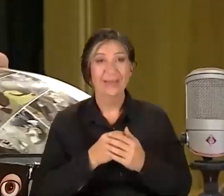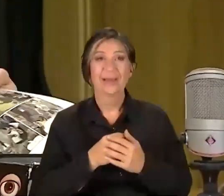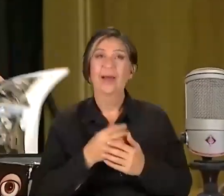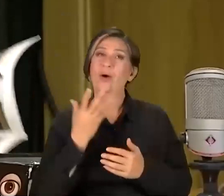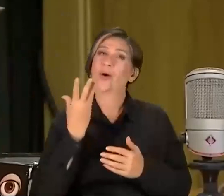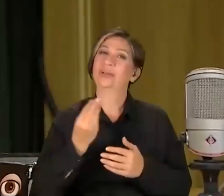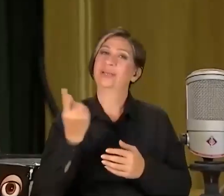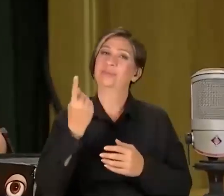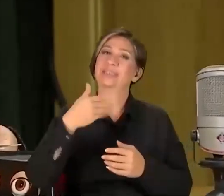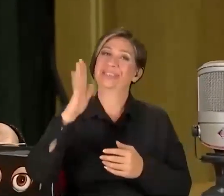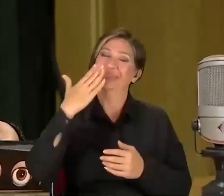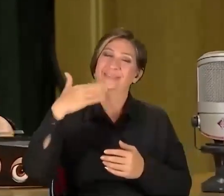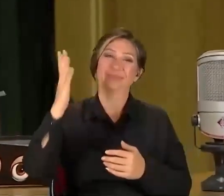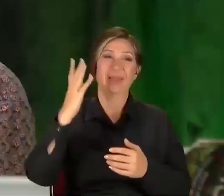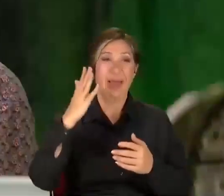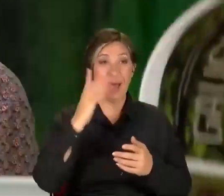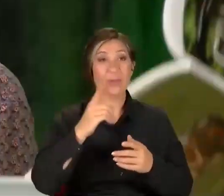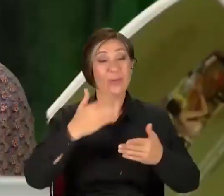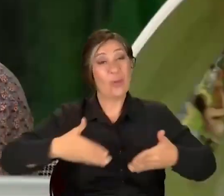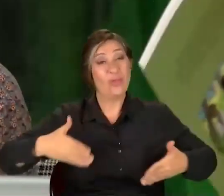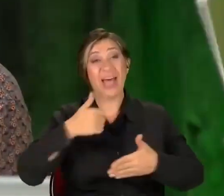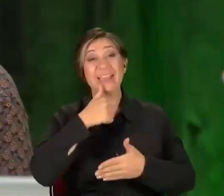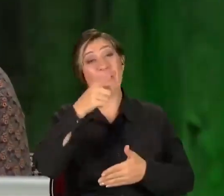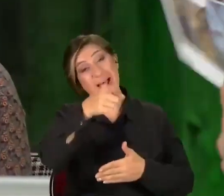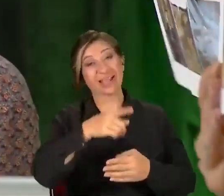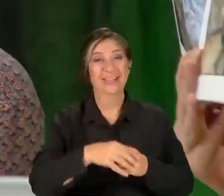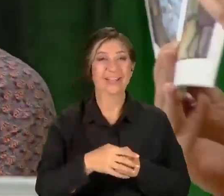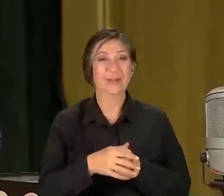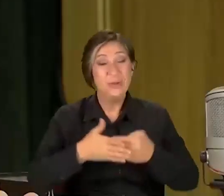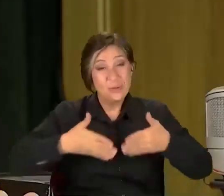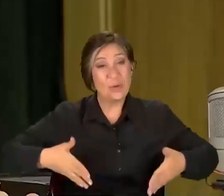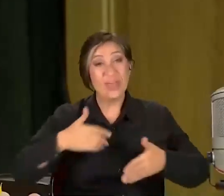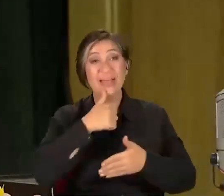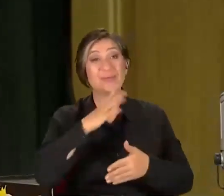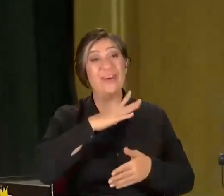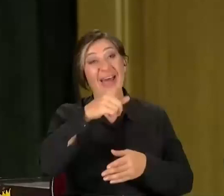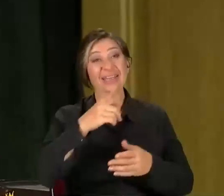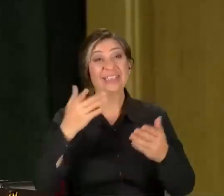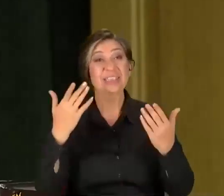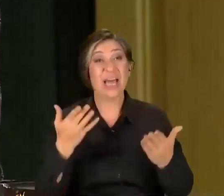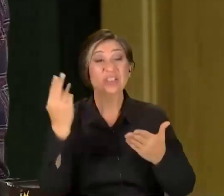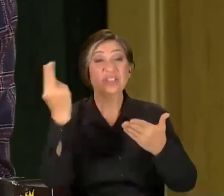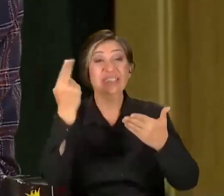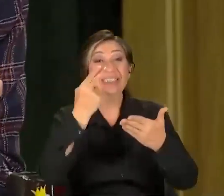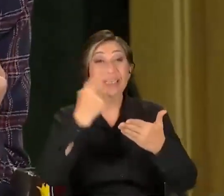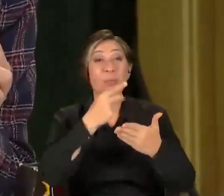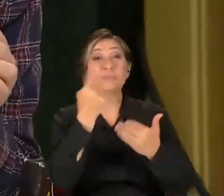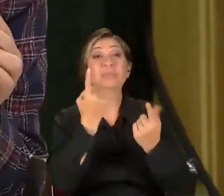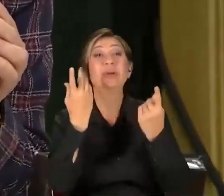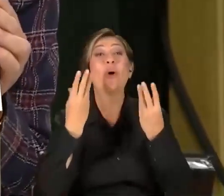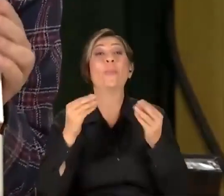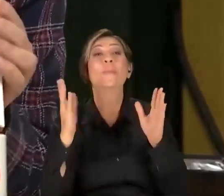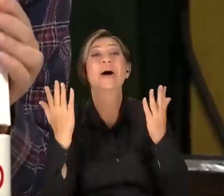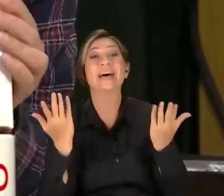evet, olacak iş değilsiniz vallahi. Al. Donlu adam. Buyurun. Işte, al. Donlu adam var içinde. Yahu çizgi, çizgi be